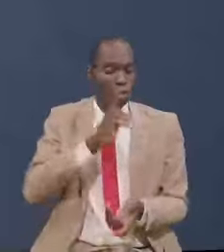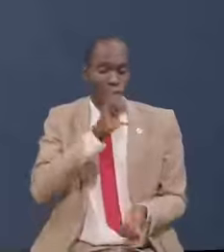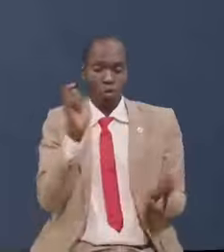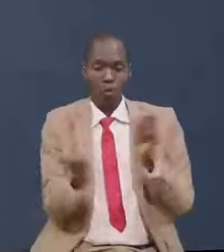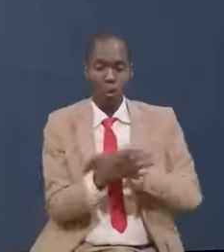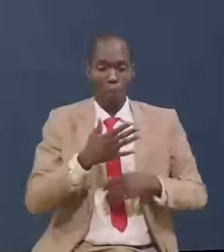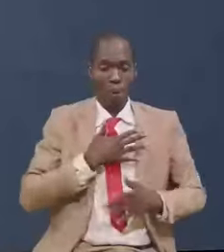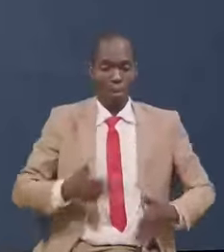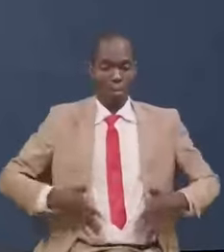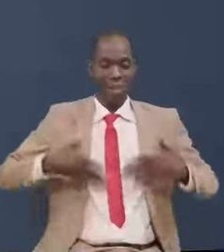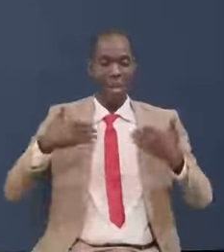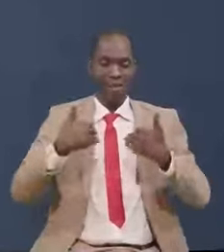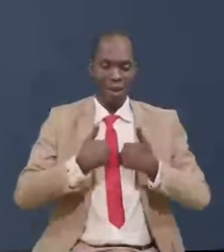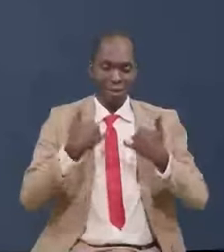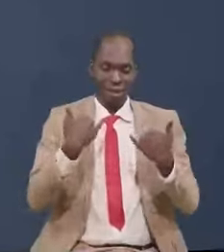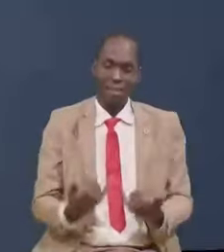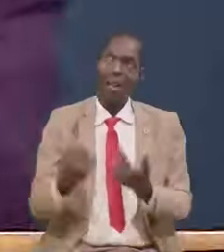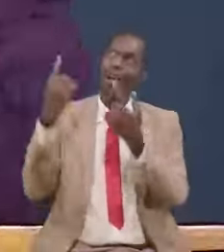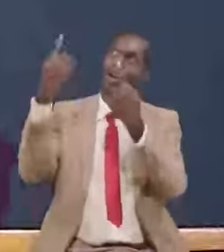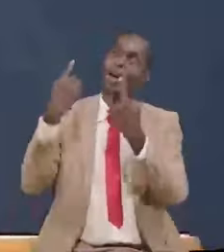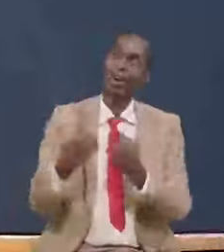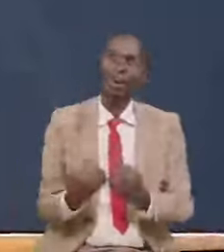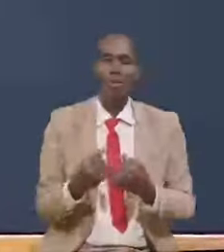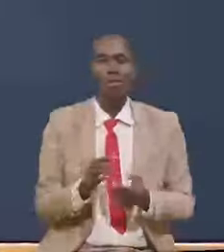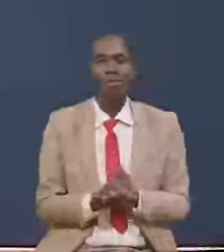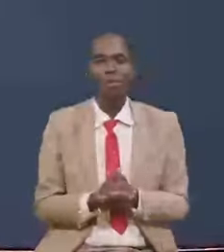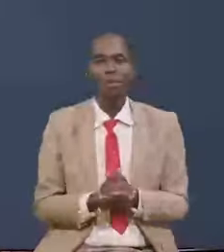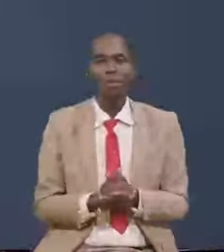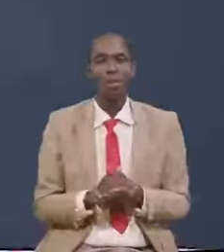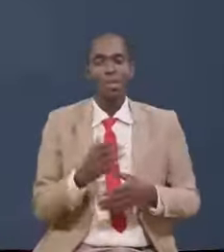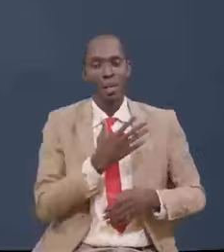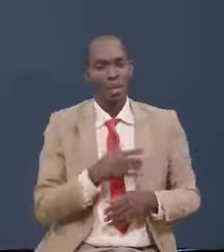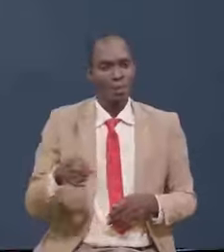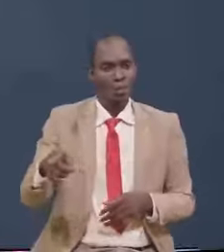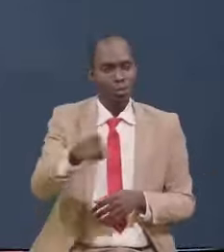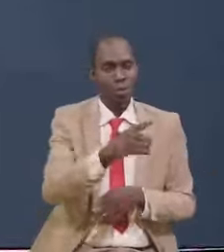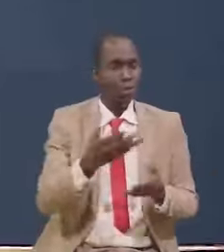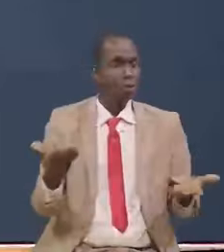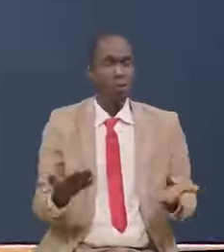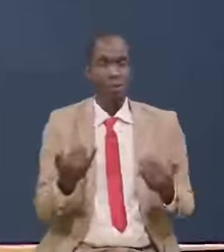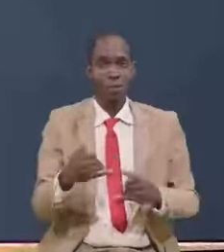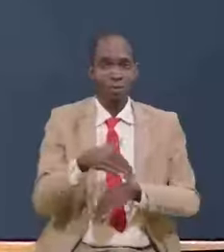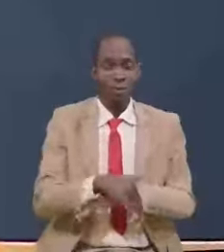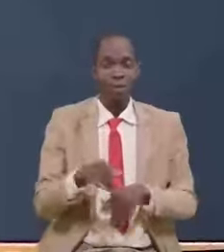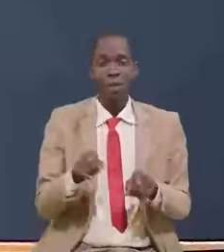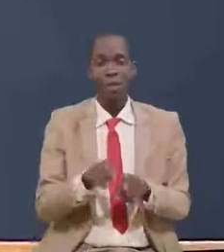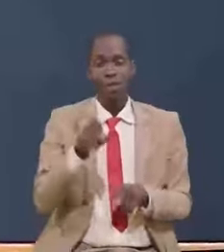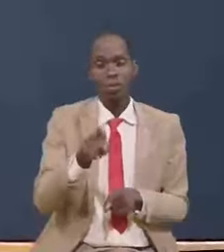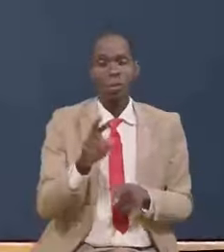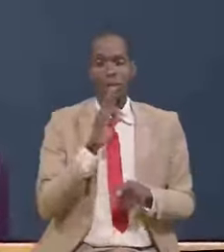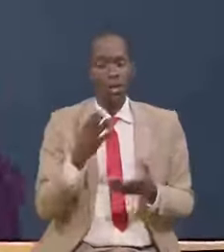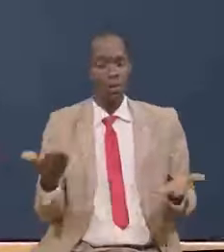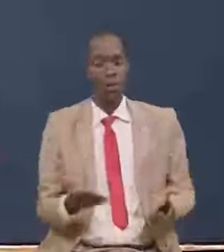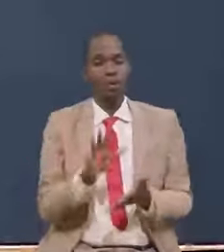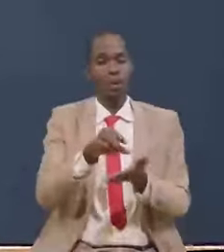Celui qui allait changer ma vie est venu. Et tu es là-bas ce soir. Comme tu es là, la révélation est